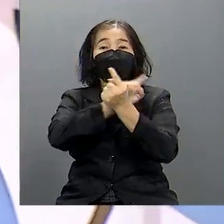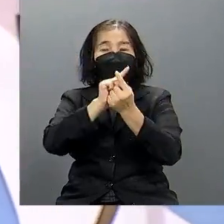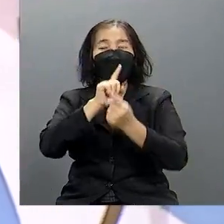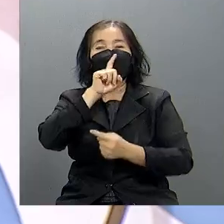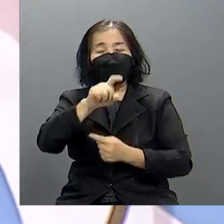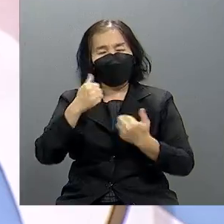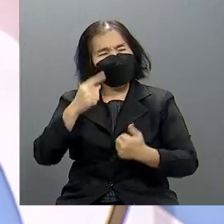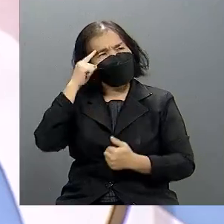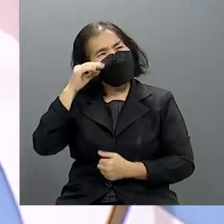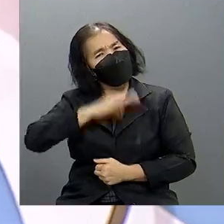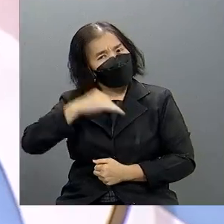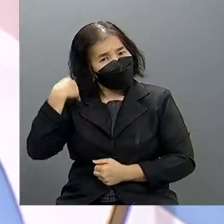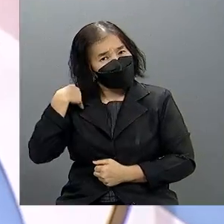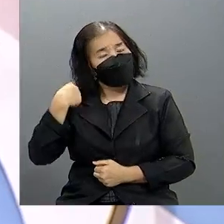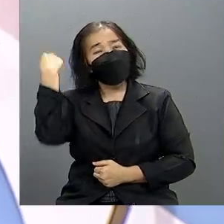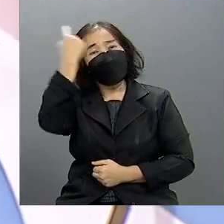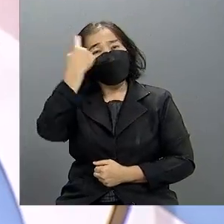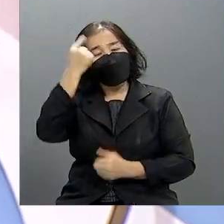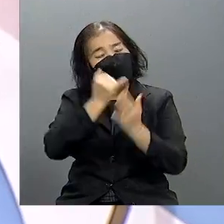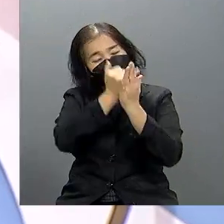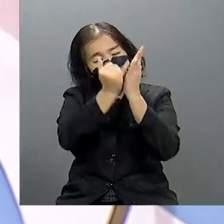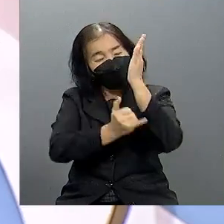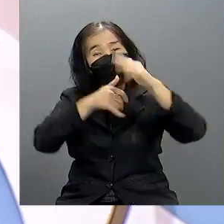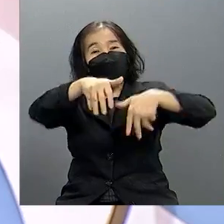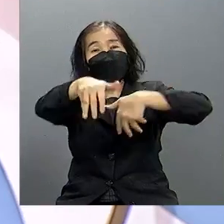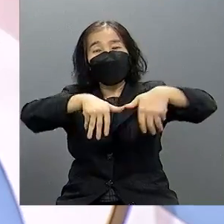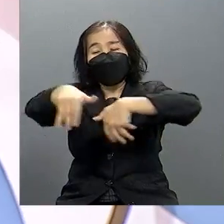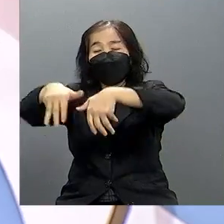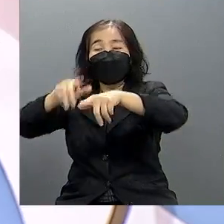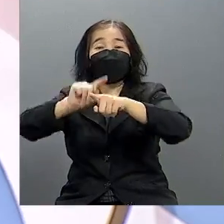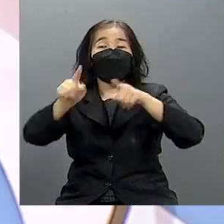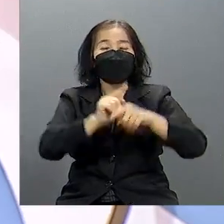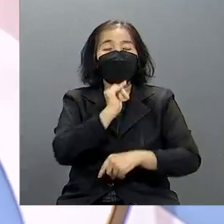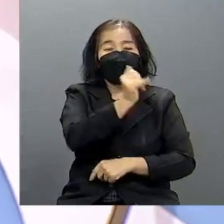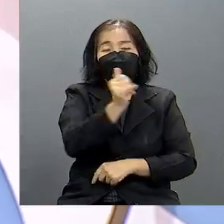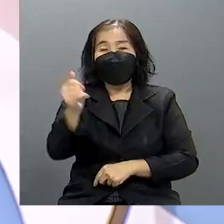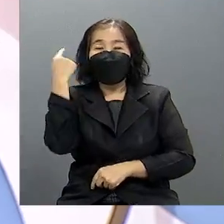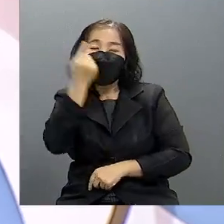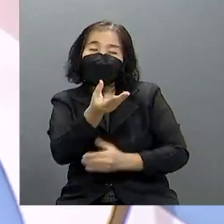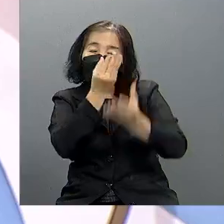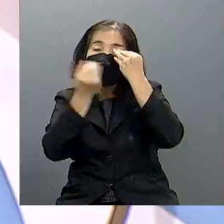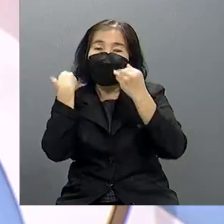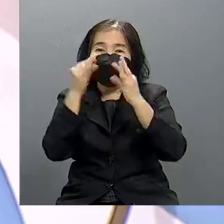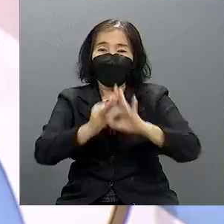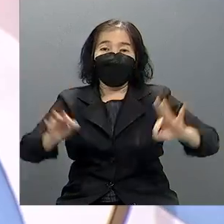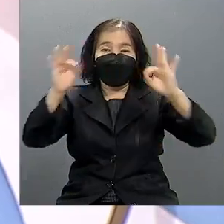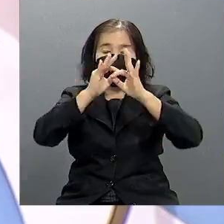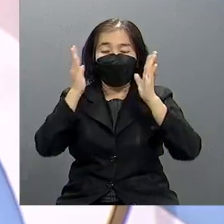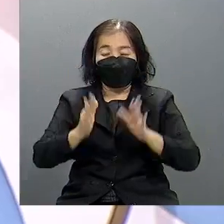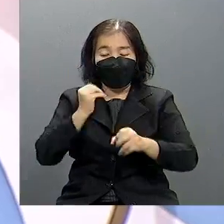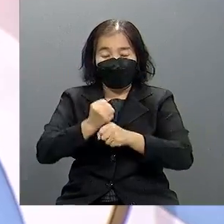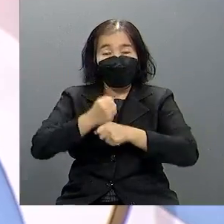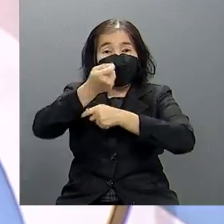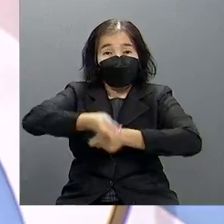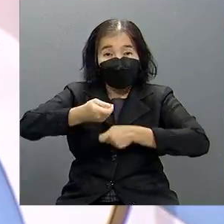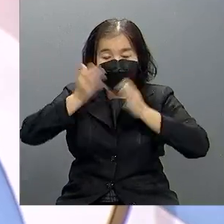ววิถีชุมชนเนี่ยได้รับความนิยมมากขึ้นซึ่งต้องบอกว่าหนึ่งในปัจจัยที่สำคัญนั่นก็คือตัวเกษตรกรรุ่นใหม่ซึ่งเป็นคนรุ่น